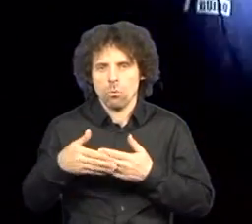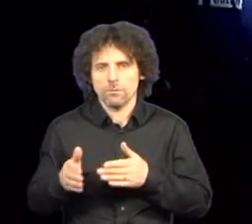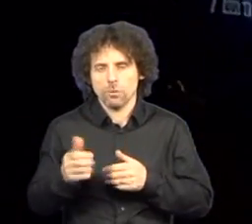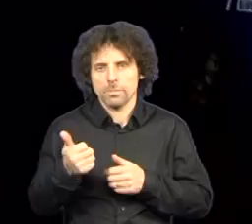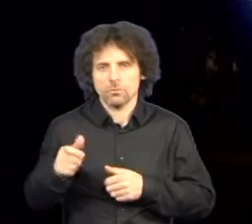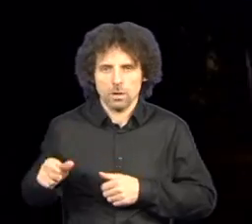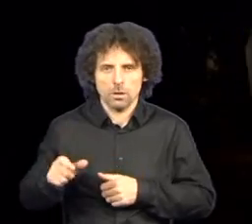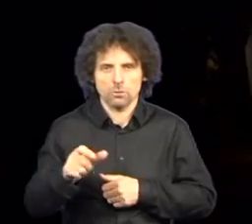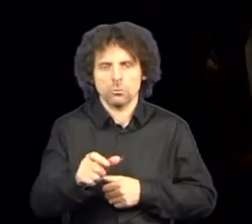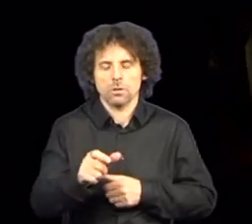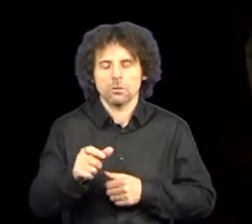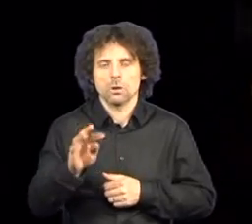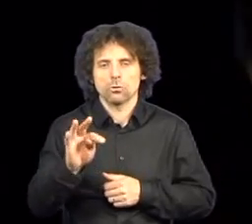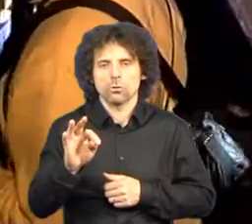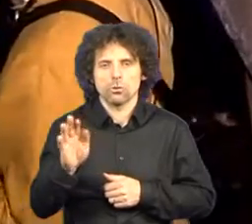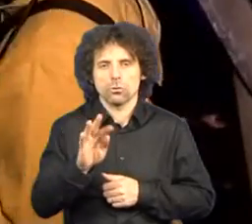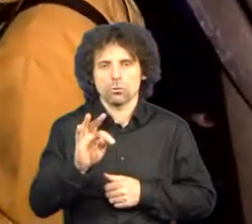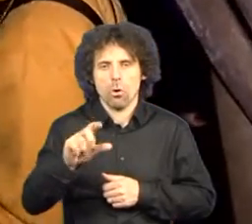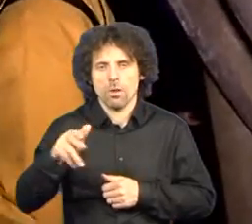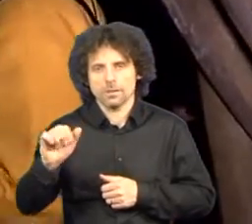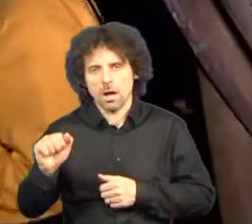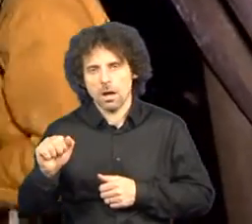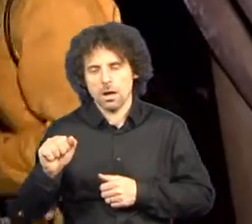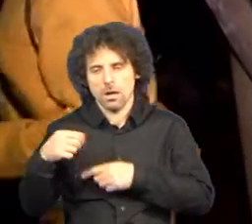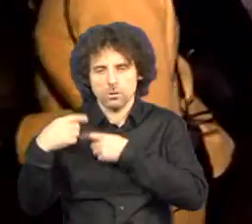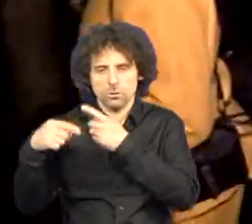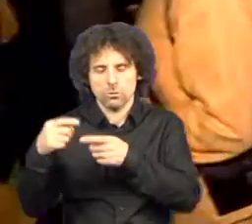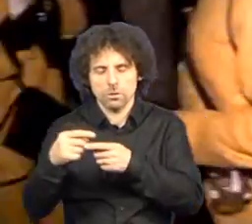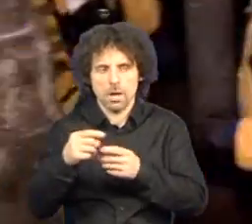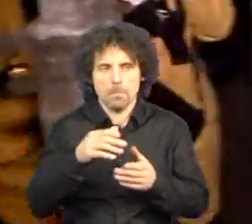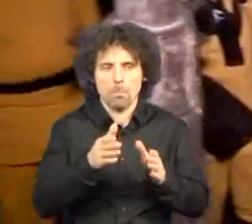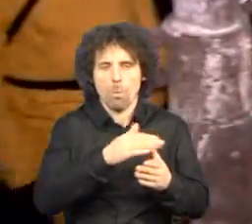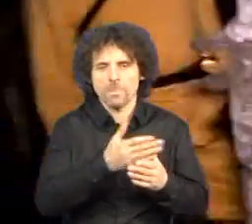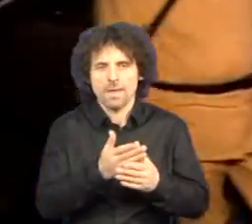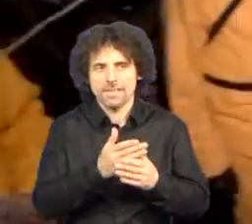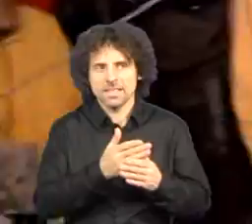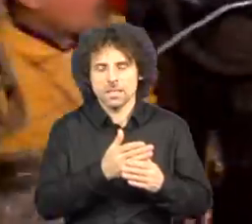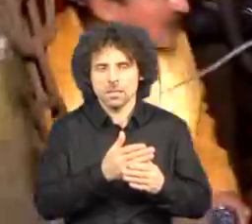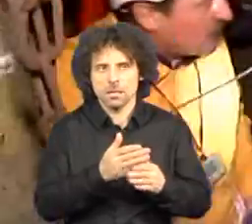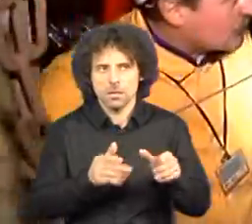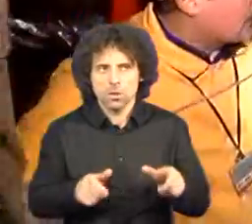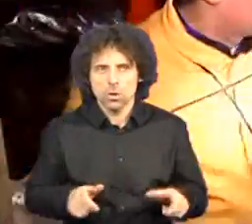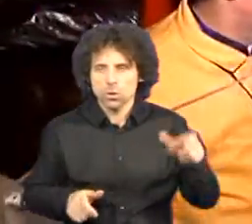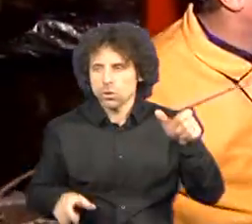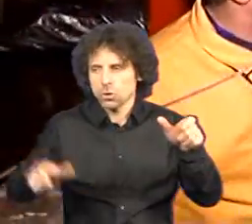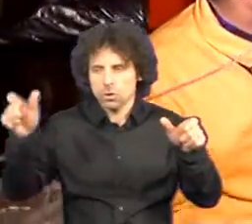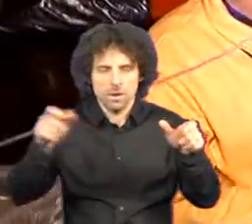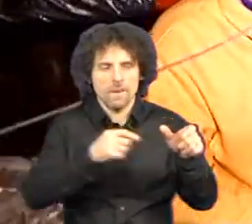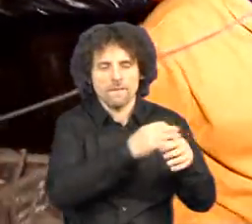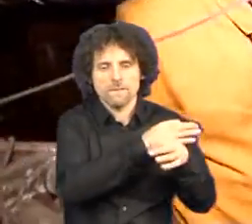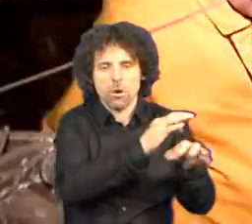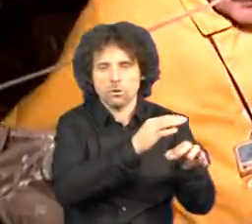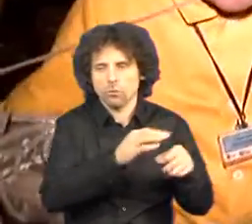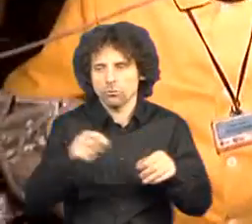trasy w głównej kluczowej Sztolni Dziedzicznej, trasę pomiędzy szybem Karnal, a więc pomiędzy lokalizacją przy ulicy Wolności 410, a